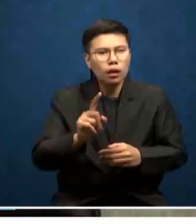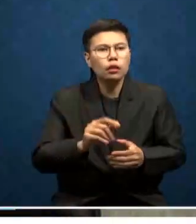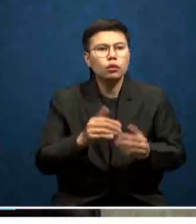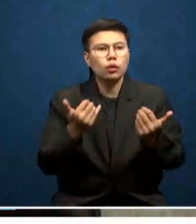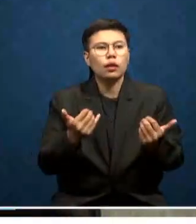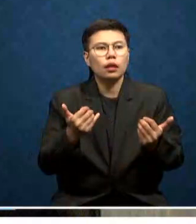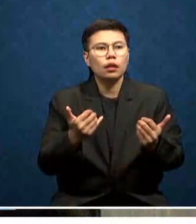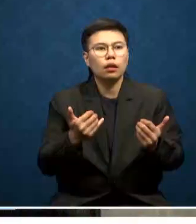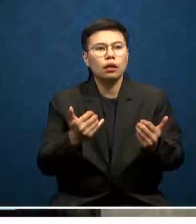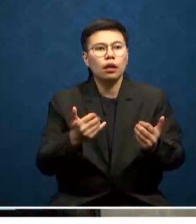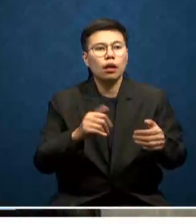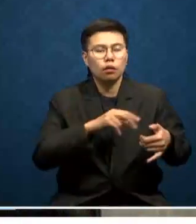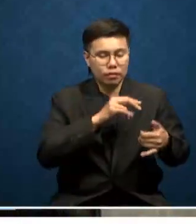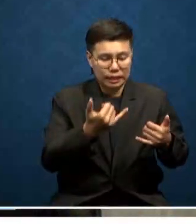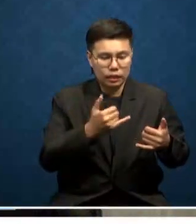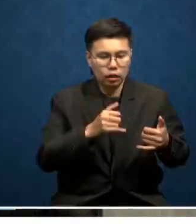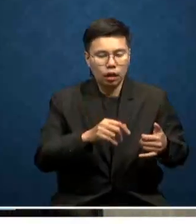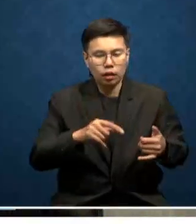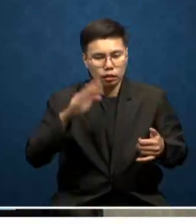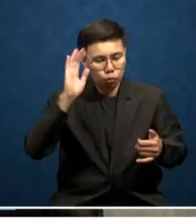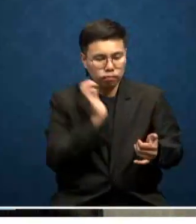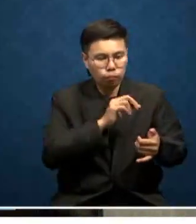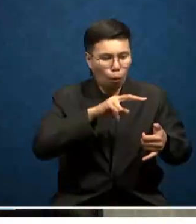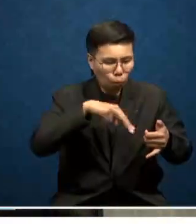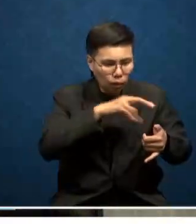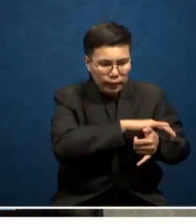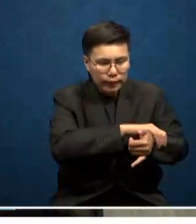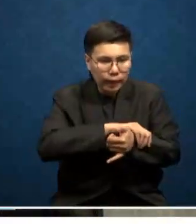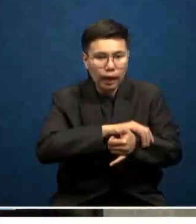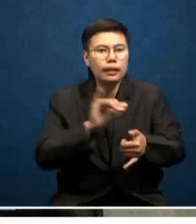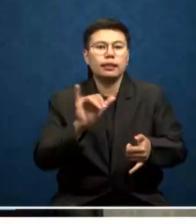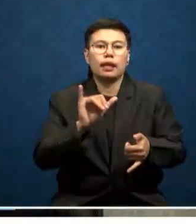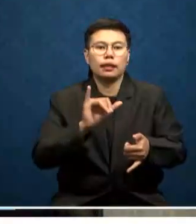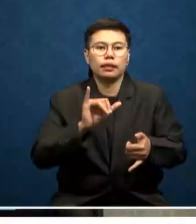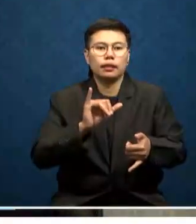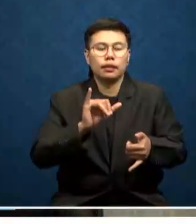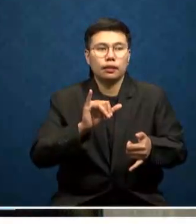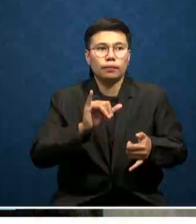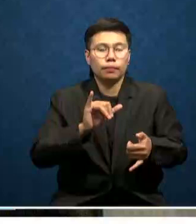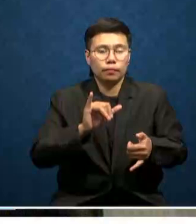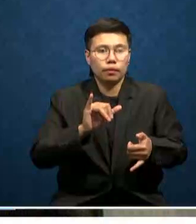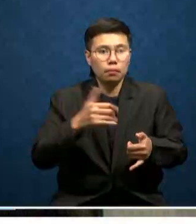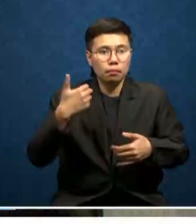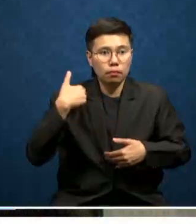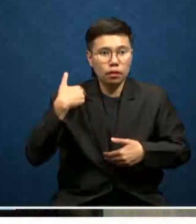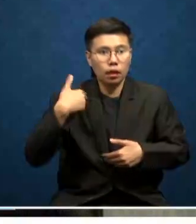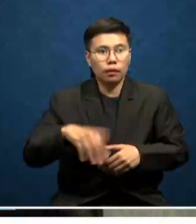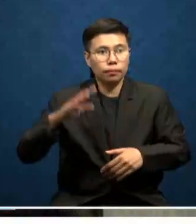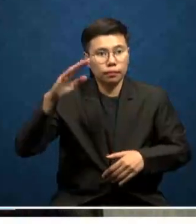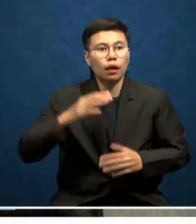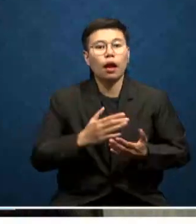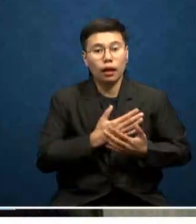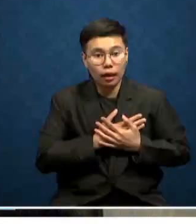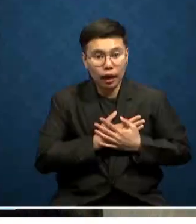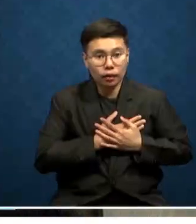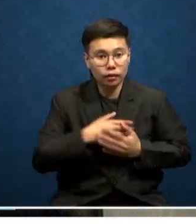งนี้ยังไม่ถือว่าเป็นการควบคุมตัวนั่นแหละคือการควบคุมตัวแล้วนะที่บอกว่าผู้การรับผู้การเท่าไหร่น